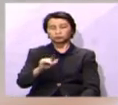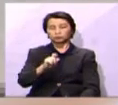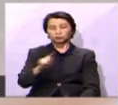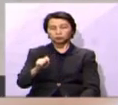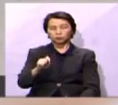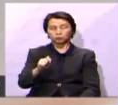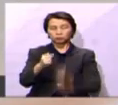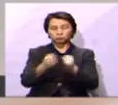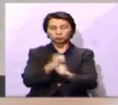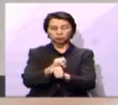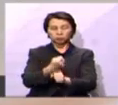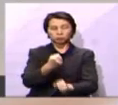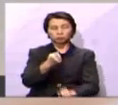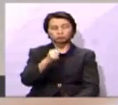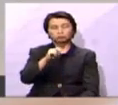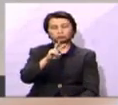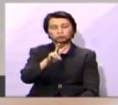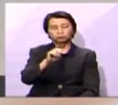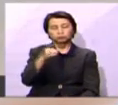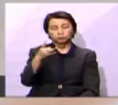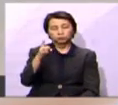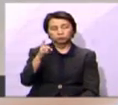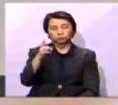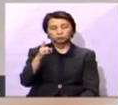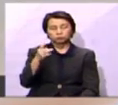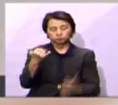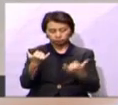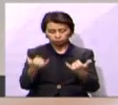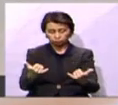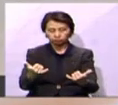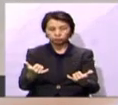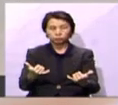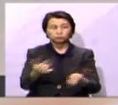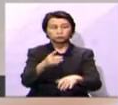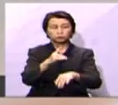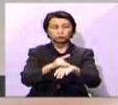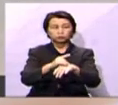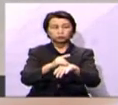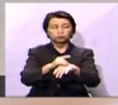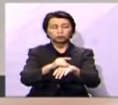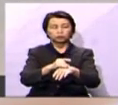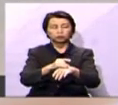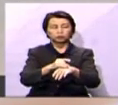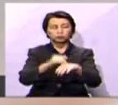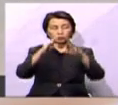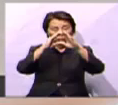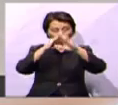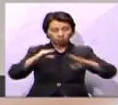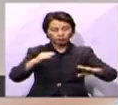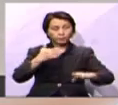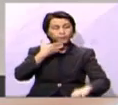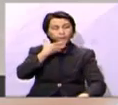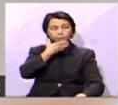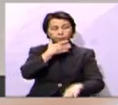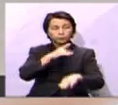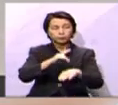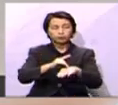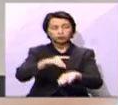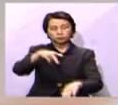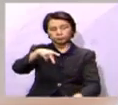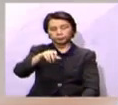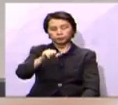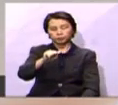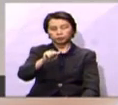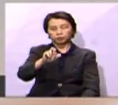1439 Hijrah bersamaan 2018 Masihi kini berlangsung di Kompleks Belia dan Sukan Paroi Seremban.